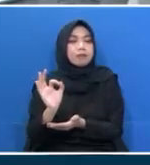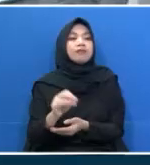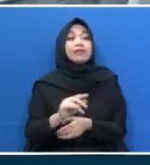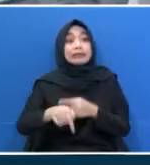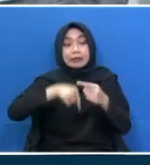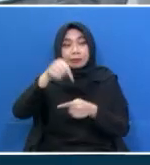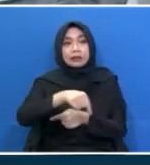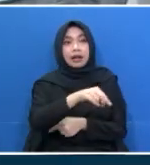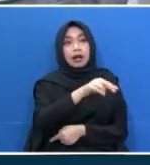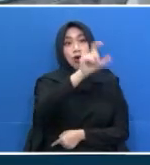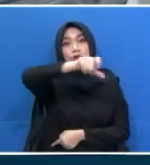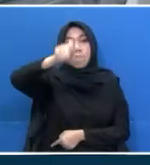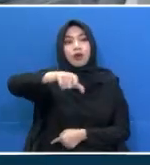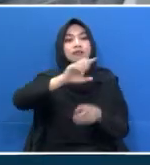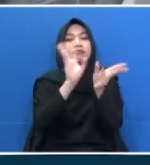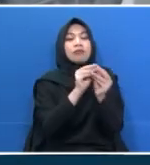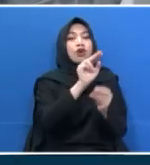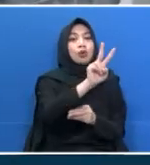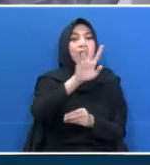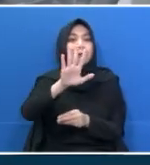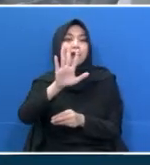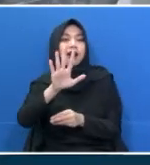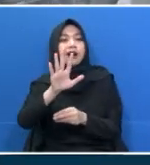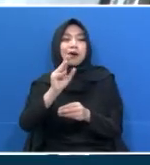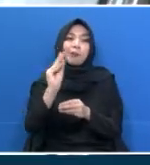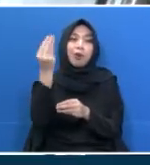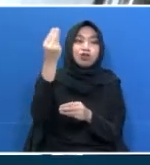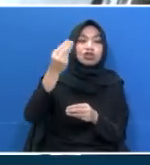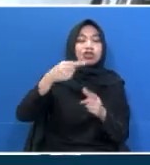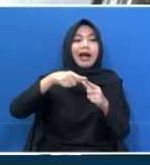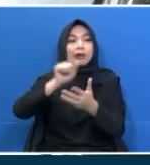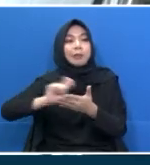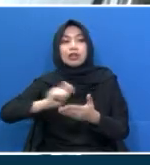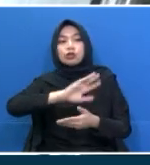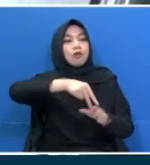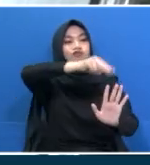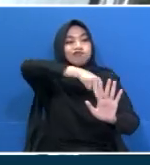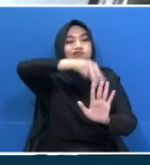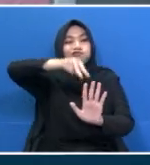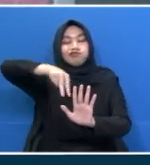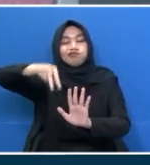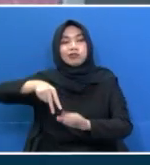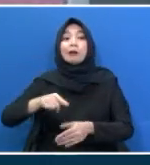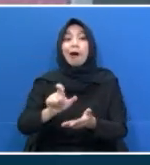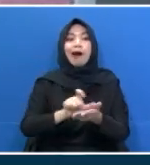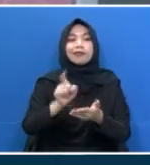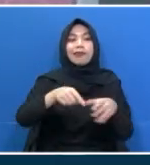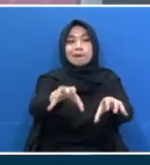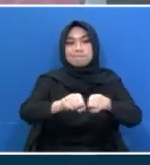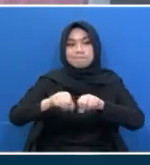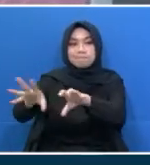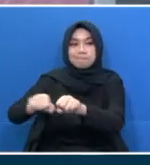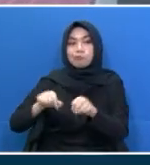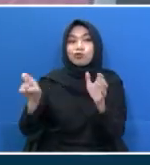25 orang telah diperiksa dalam kasus ini, termasuk pemilik dan juga admin dari Yalsa Butik. Sejumlah aset juga telah disita